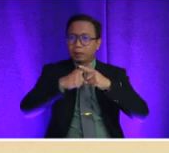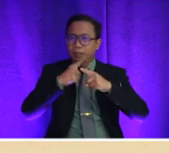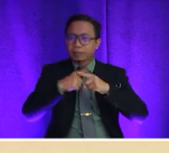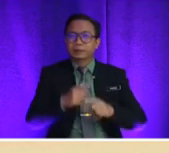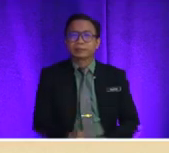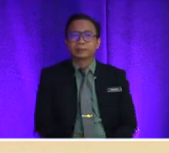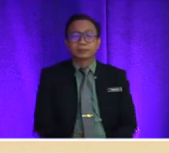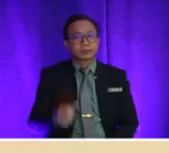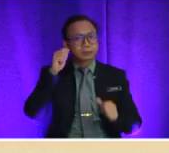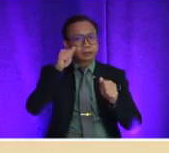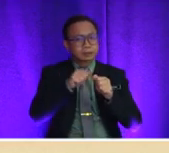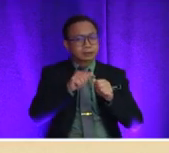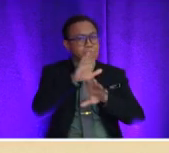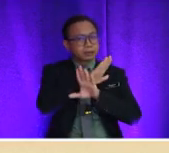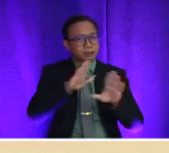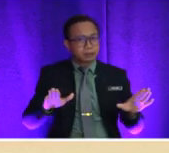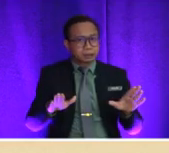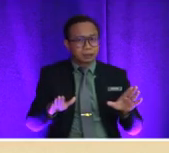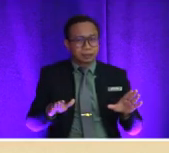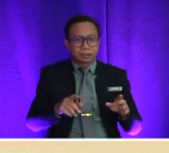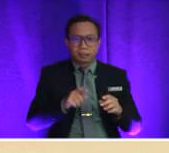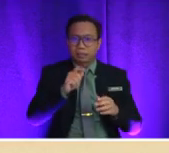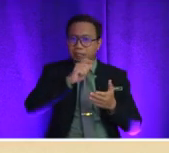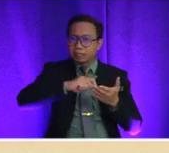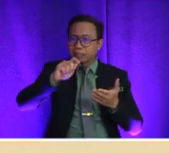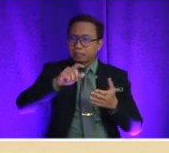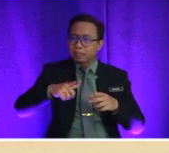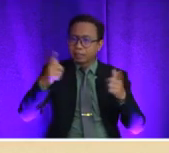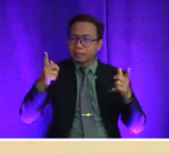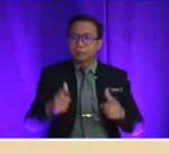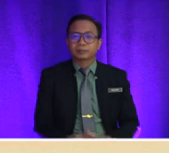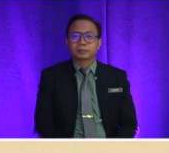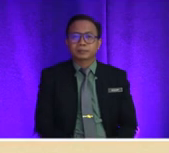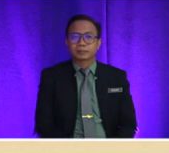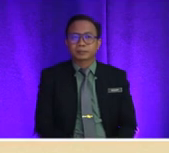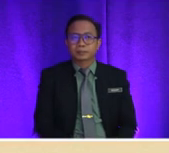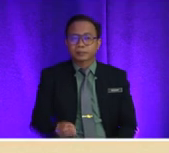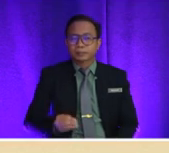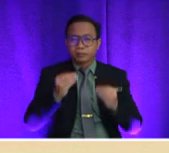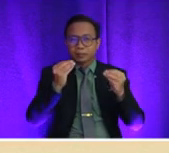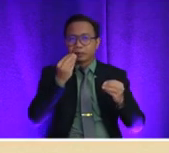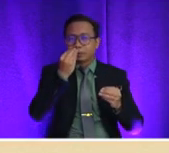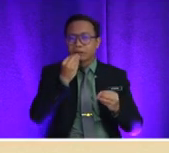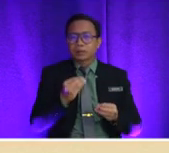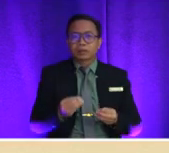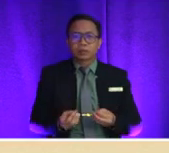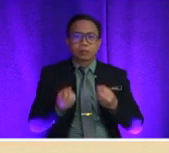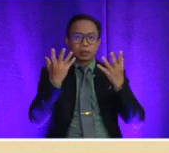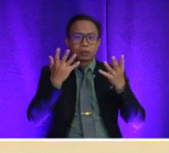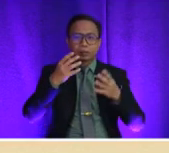hingga Pesantren jangan Tandes selain petani ini Oke memberi makan pelet dengan banyak